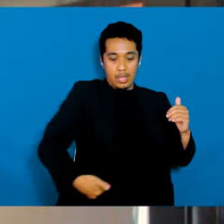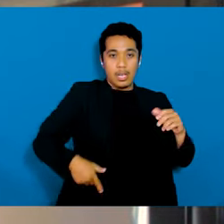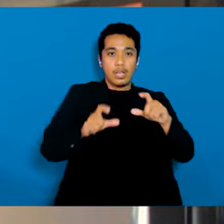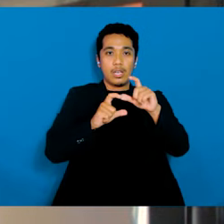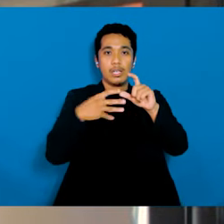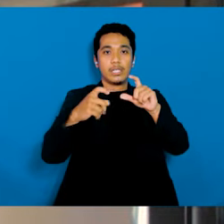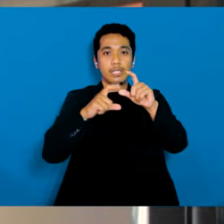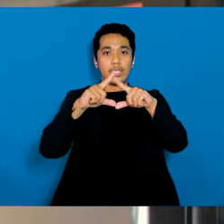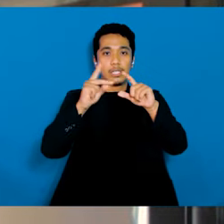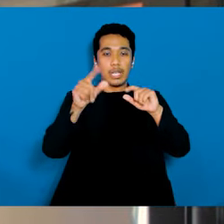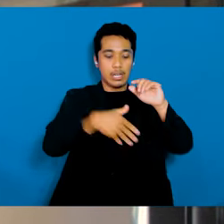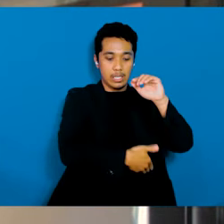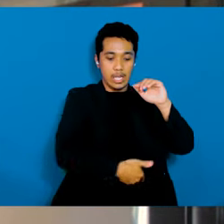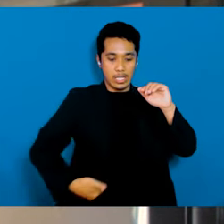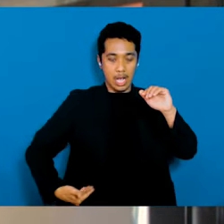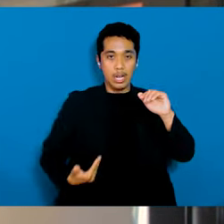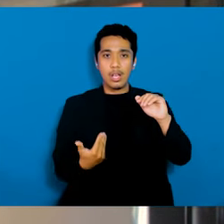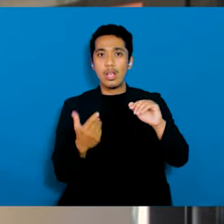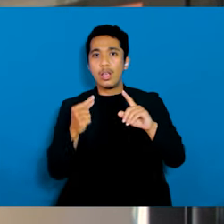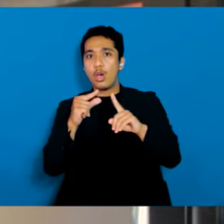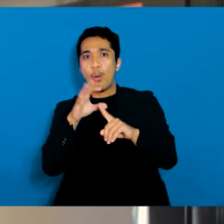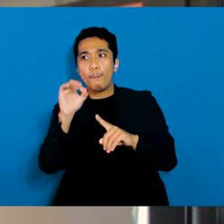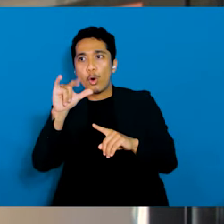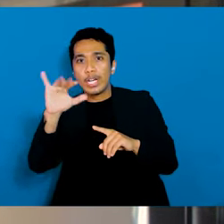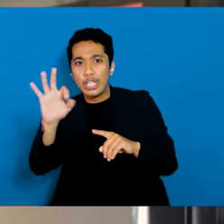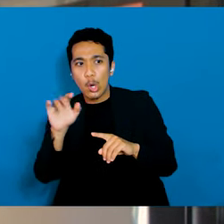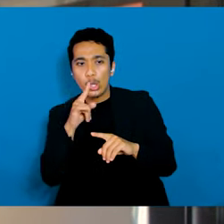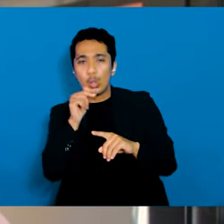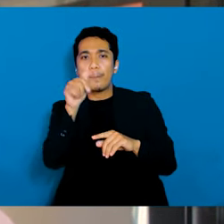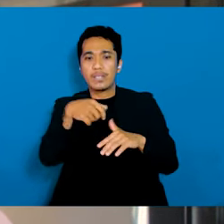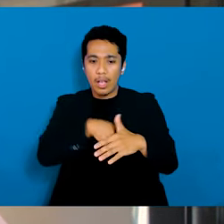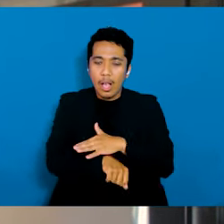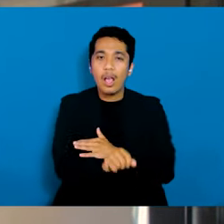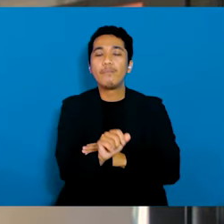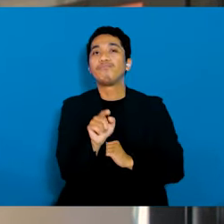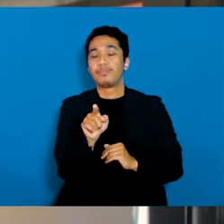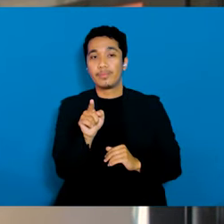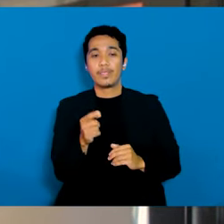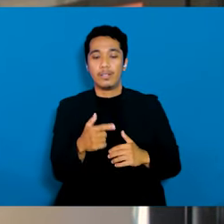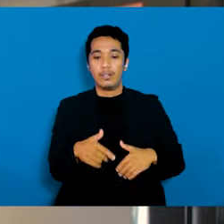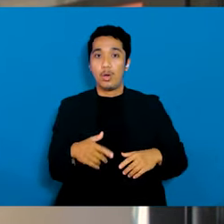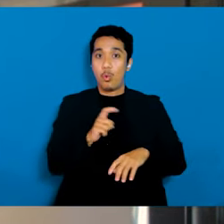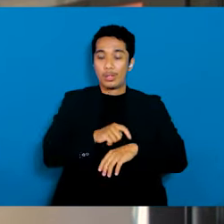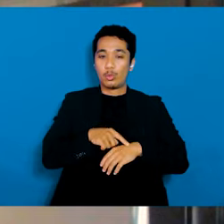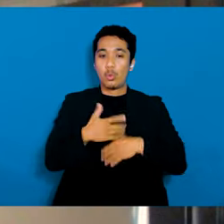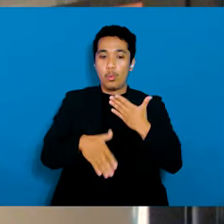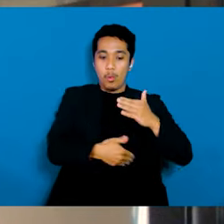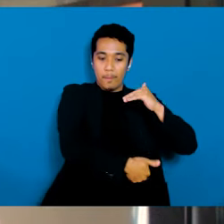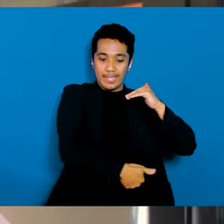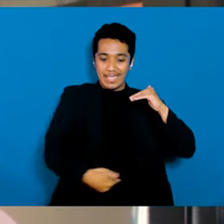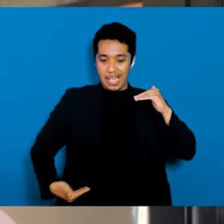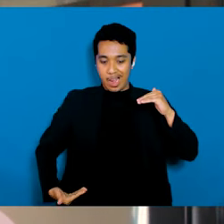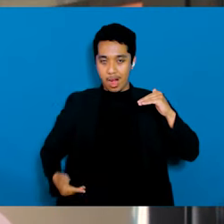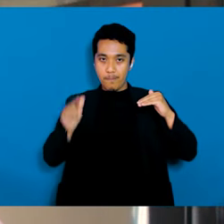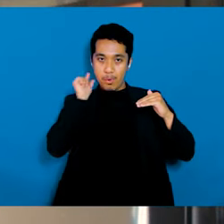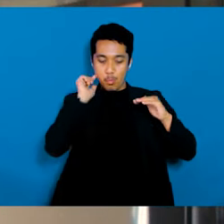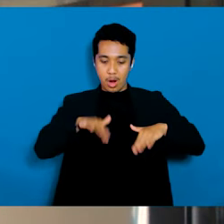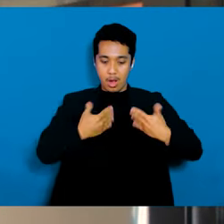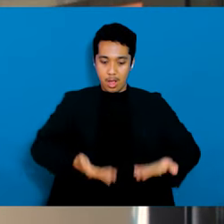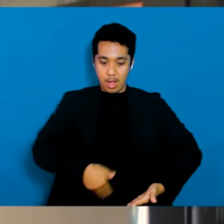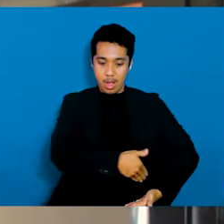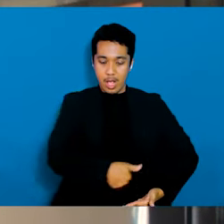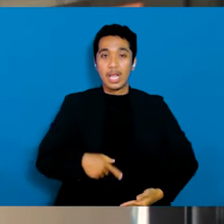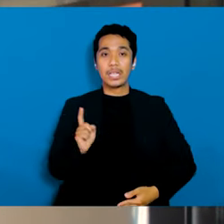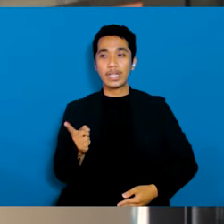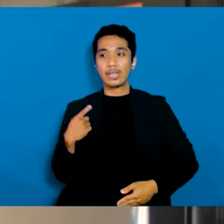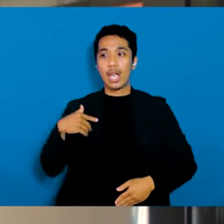polio itu kan sangat besar berpotensi untuk sesar. Akhirnya sesar. Nah, ketika operasi